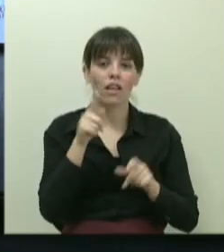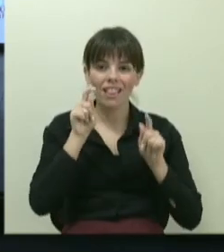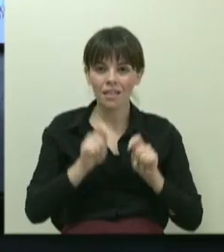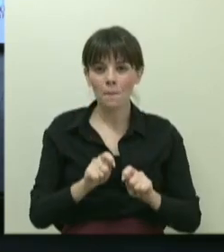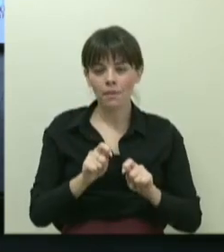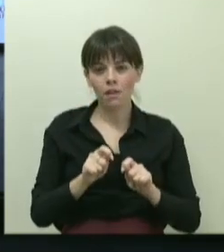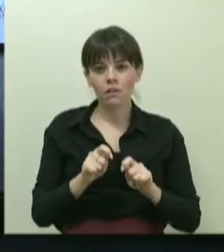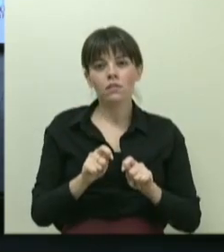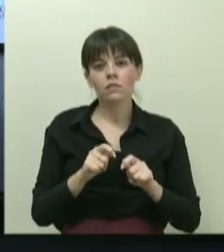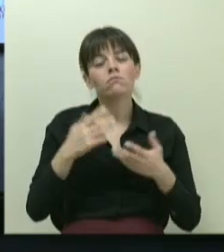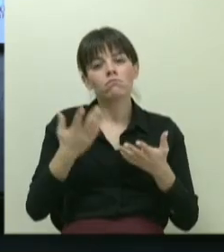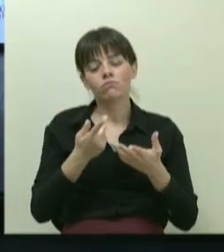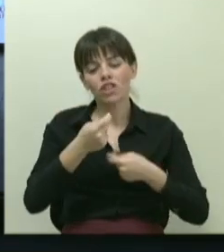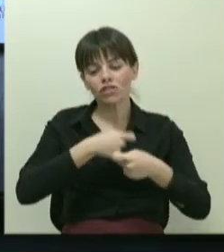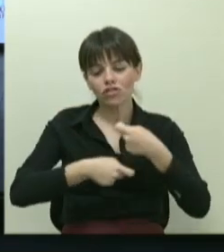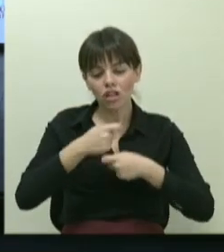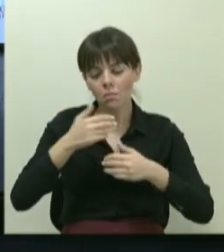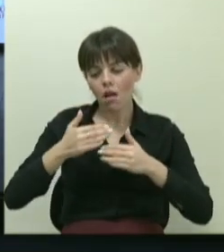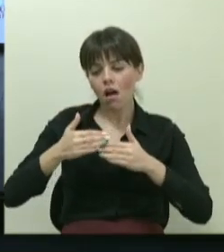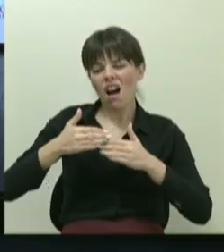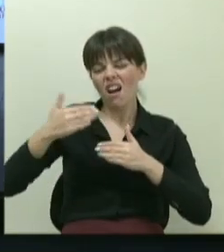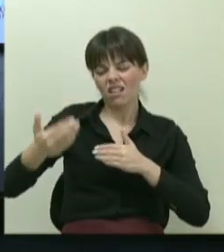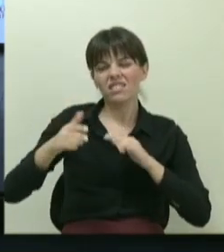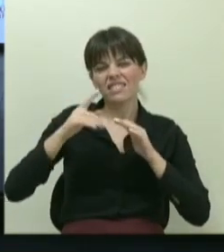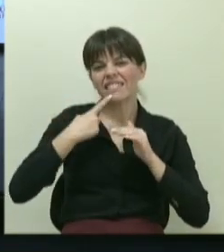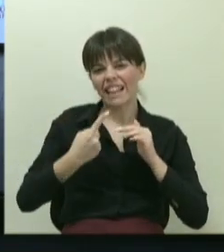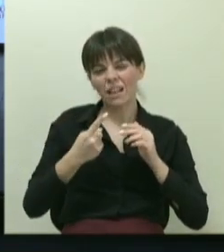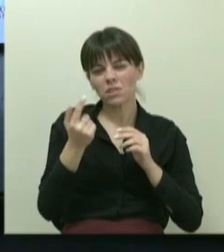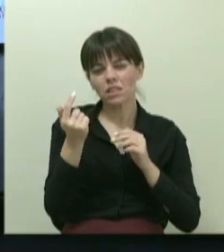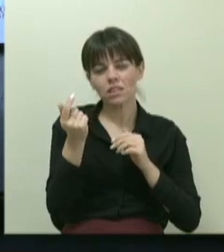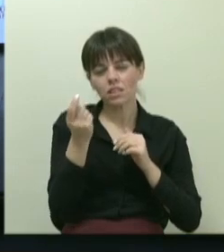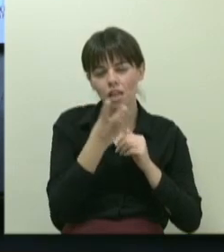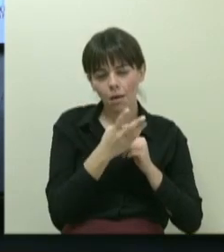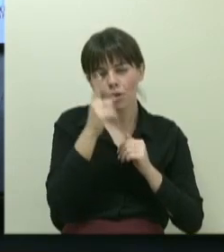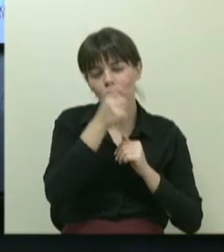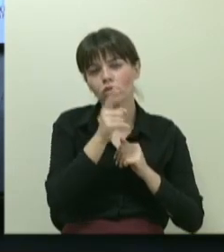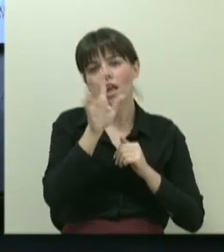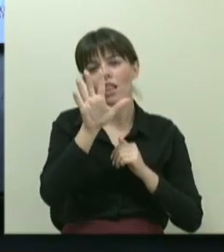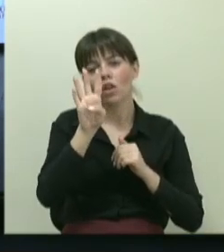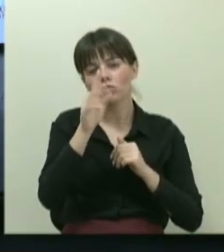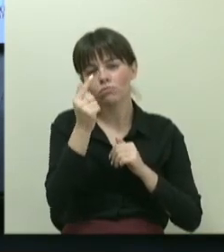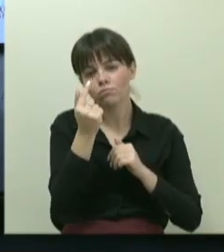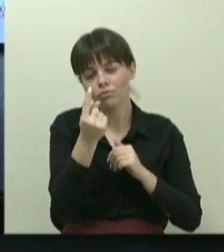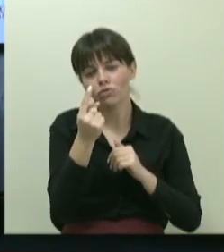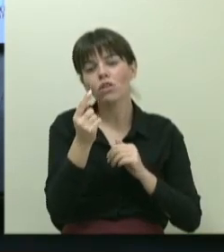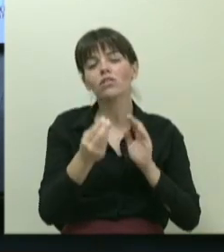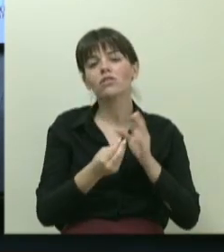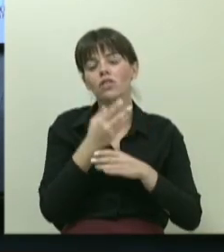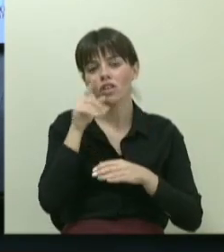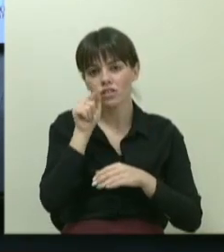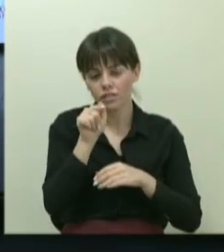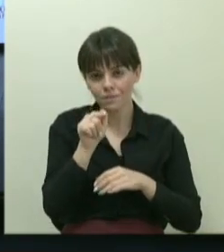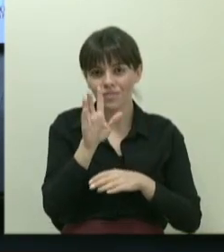yapılan, yani işletme artığı dediğimiz rakamlar da %54,5'a çıktı. Neredeyse iş gücüne